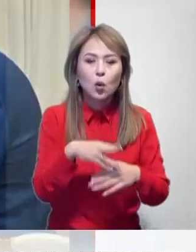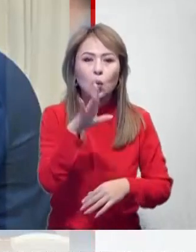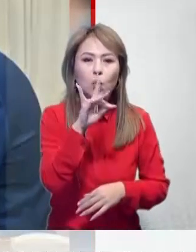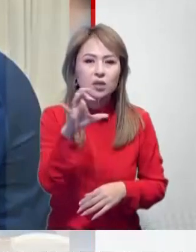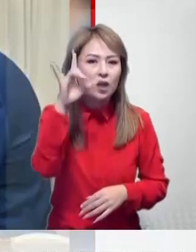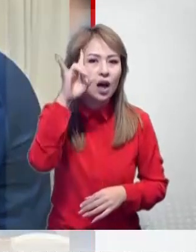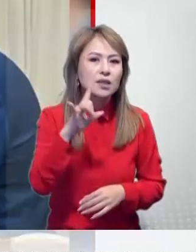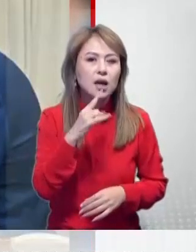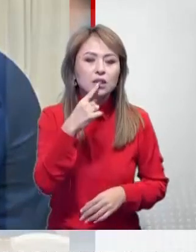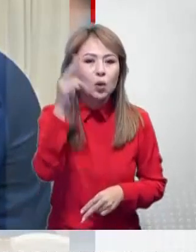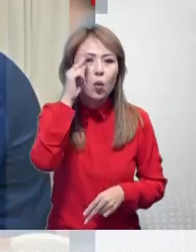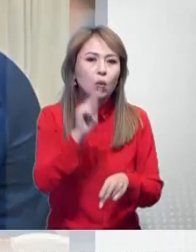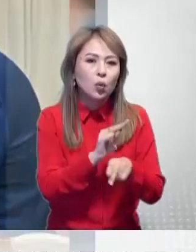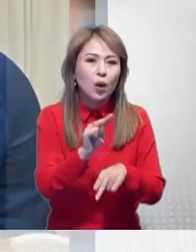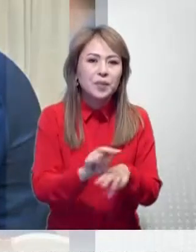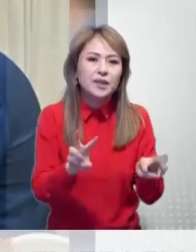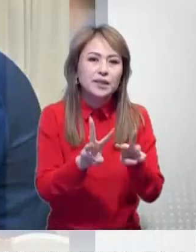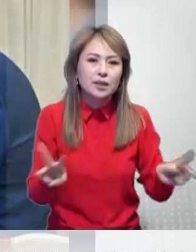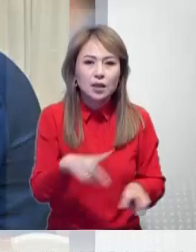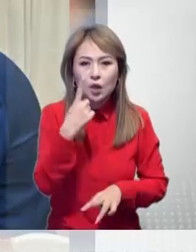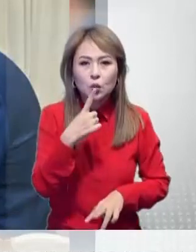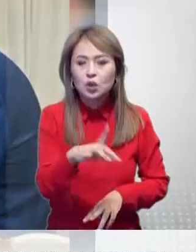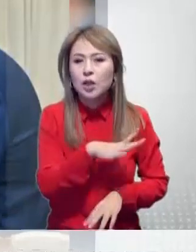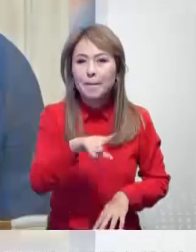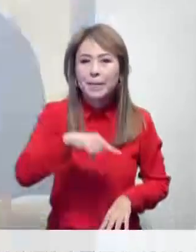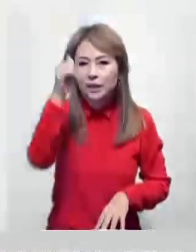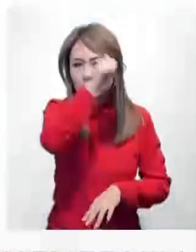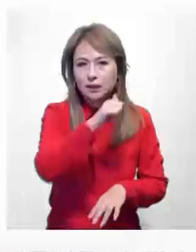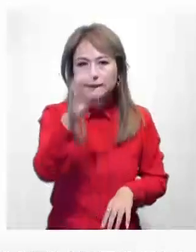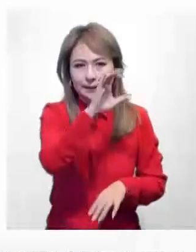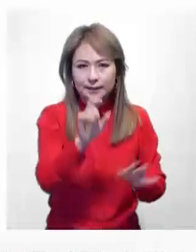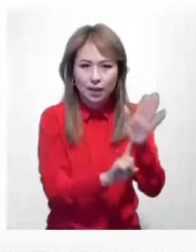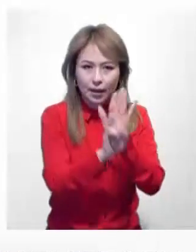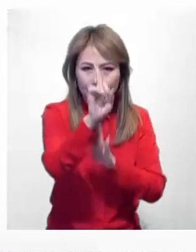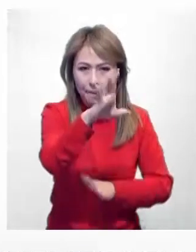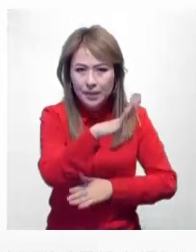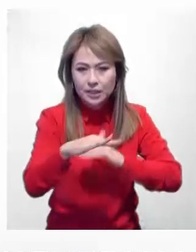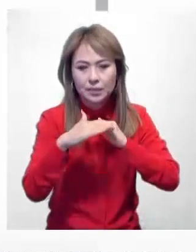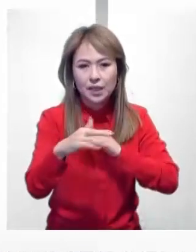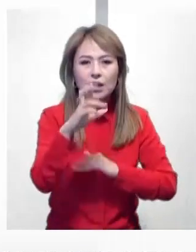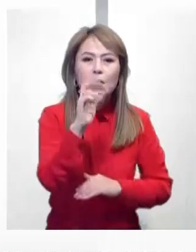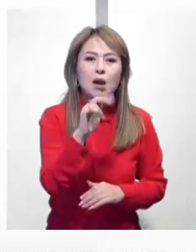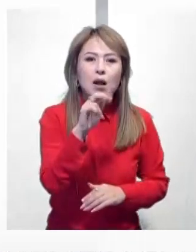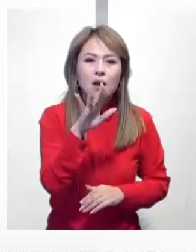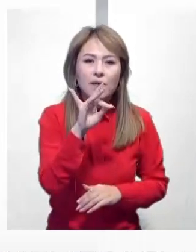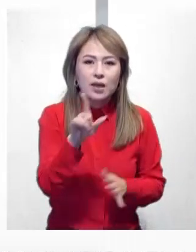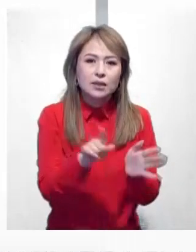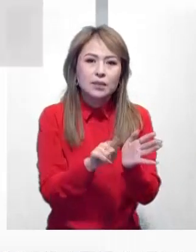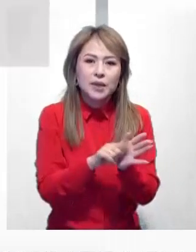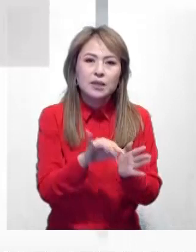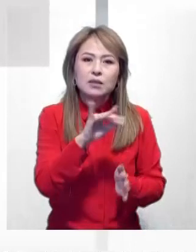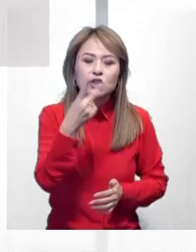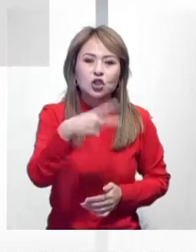негізгі курсты қазақ тілінде оқуға болады. Министрдің айтуынша, биыл 42 айынан бастап елде